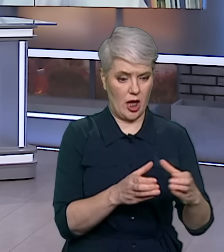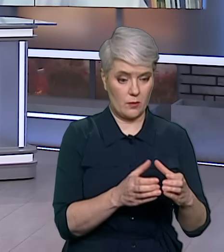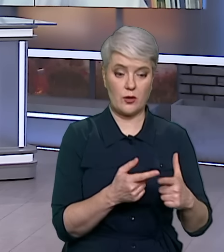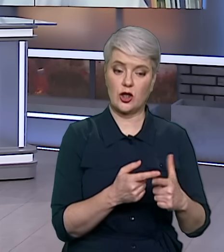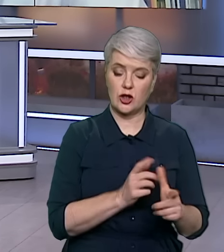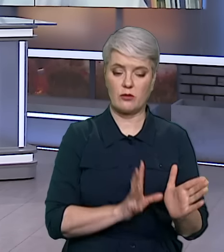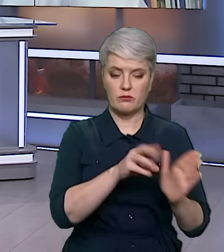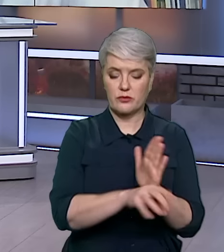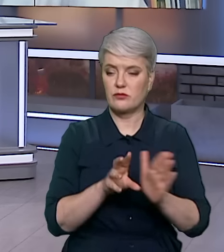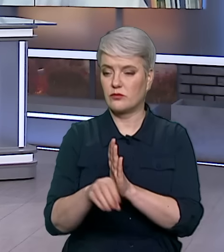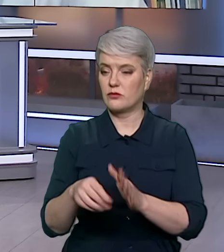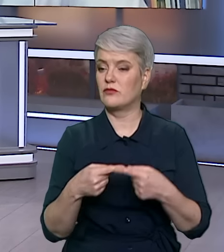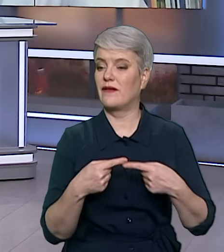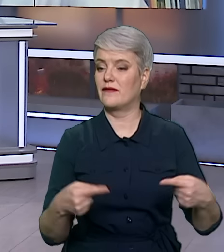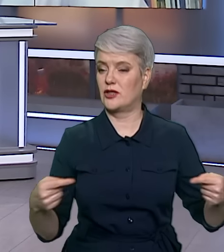інших?